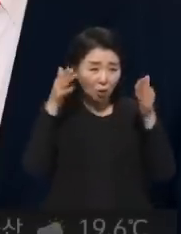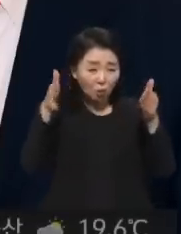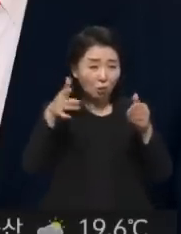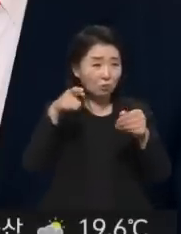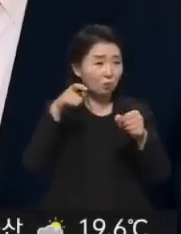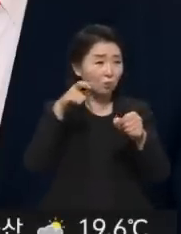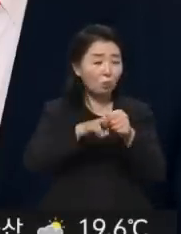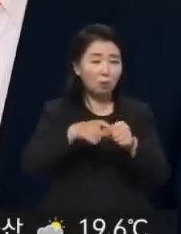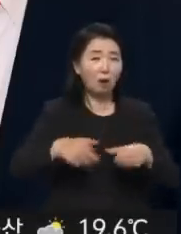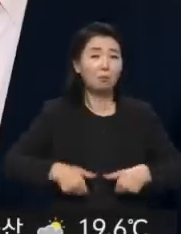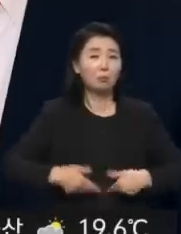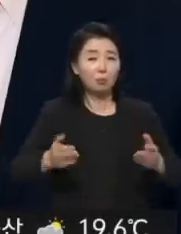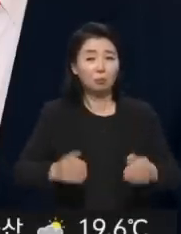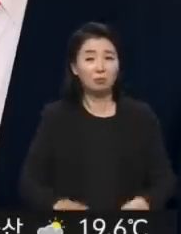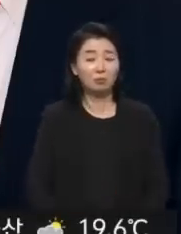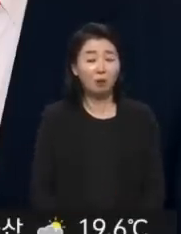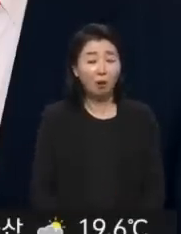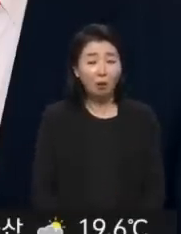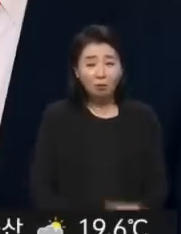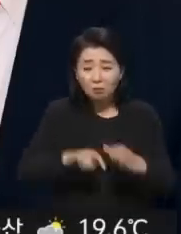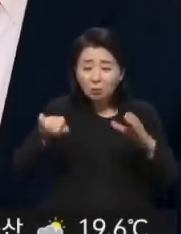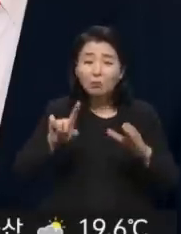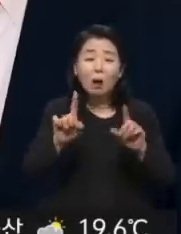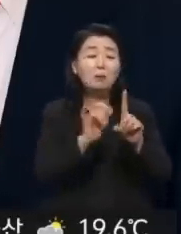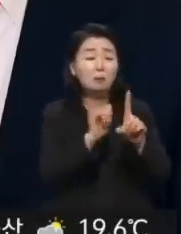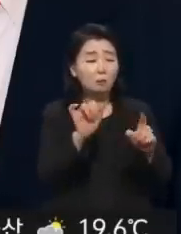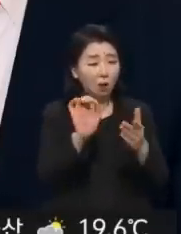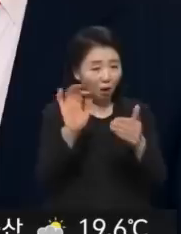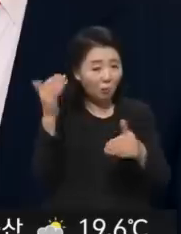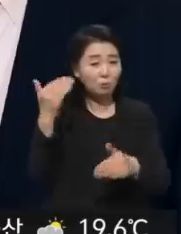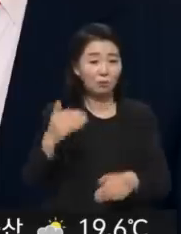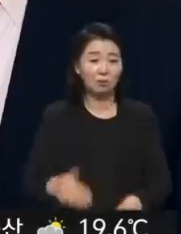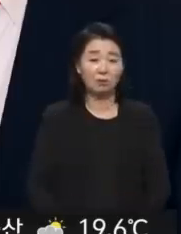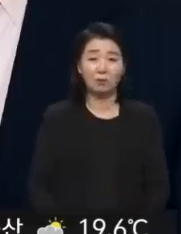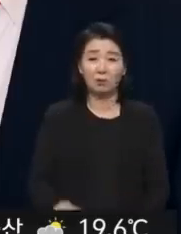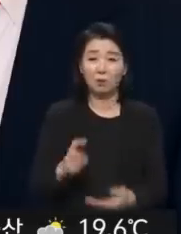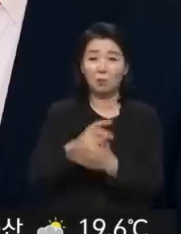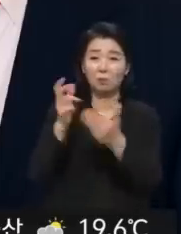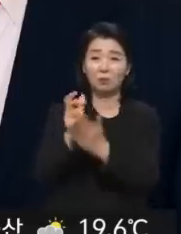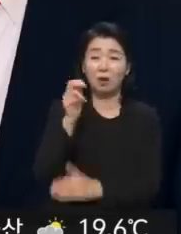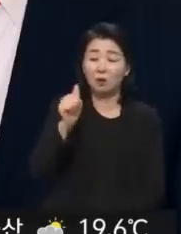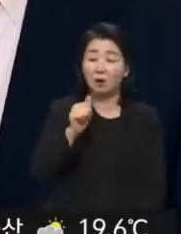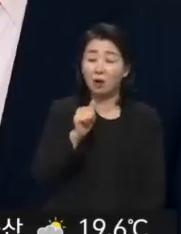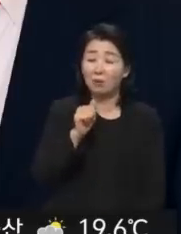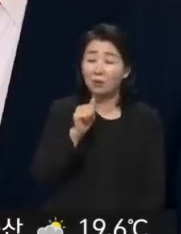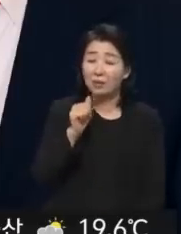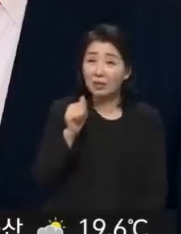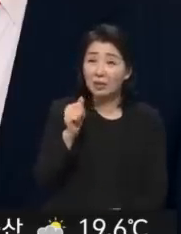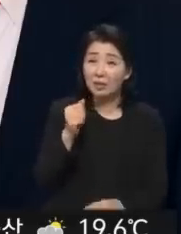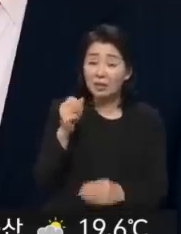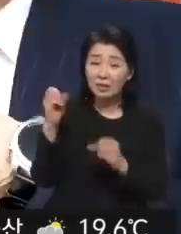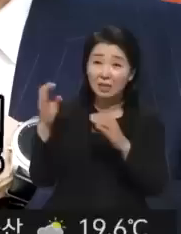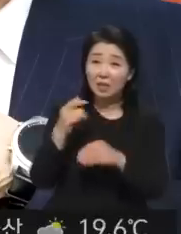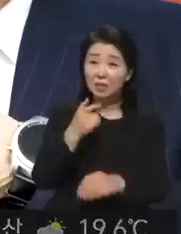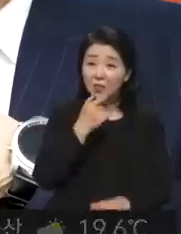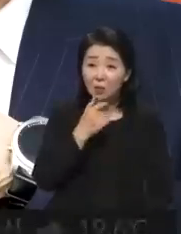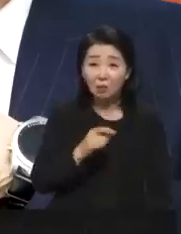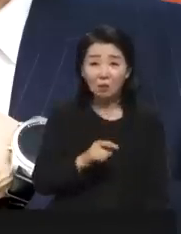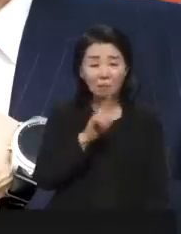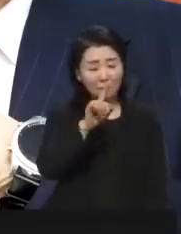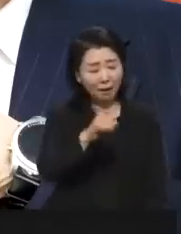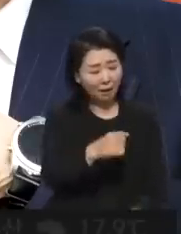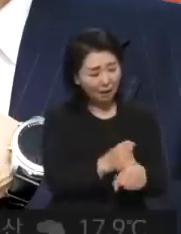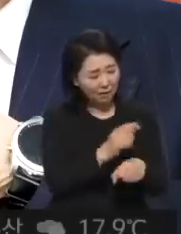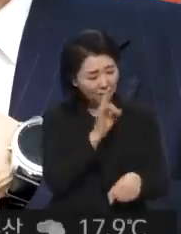말이야. 원오브댐으로 다 하면 되지. 아, 그래요. 아유, 한동훈 장관 이야기는 별로 하고 싶어하지 않으신 것 같고. 말을